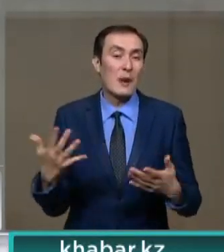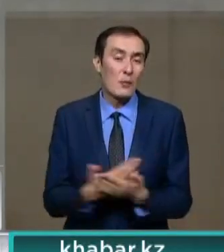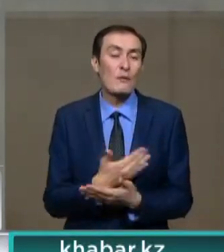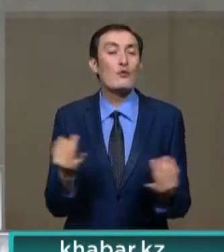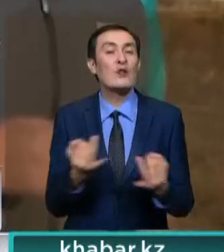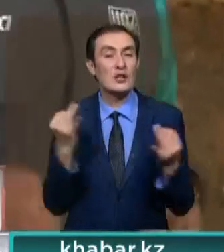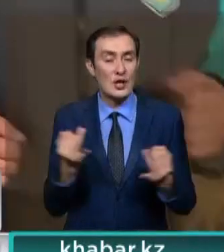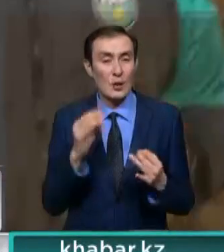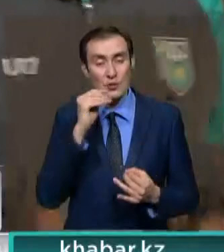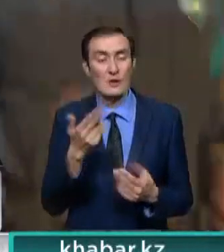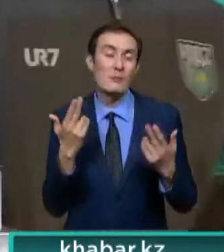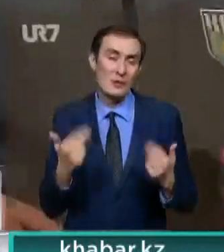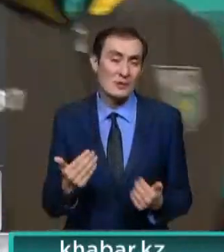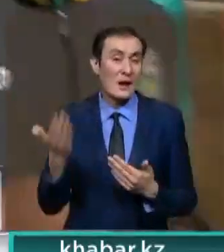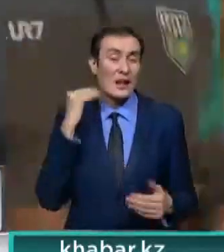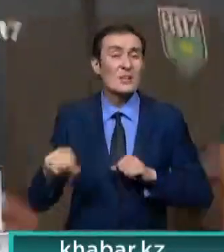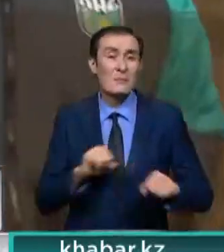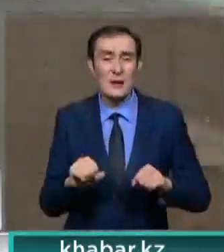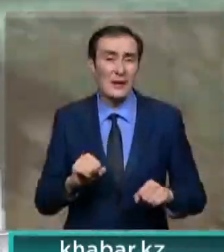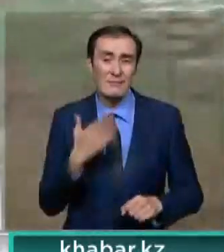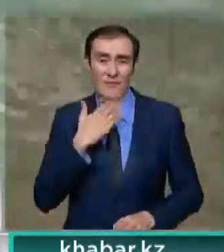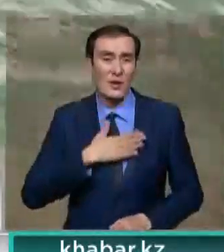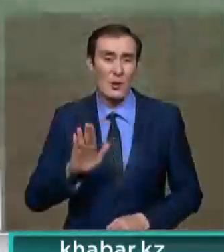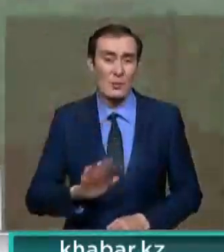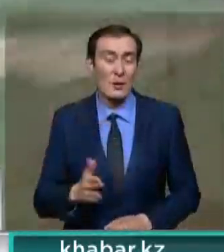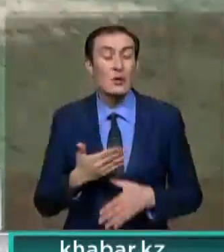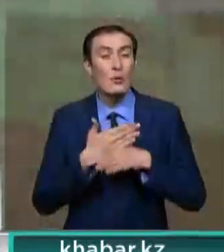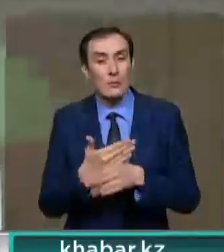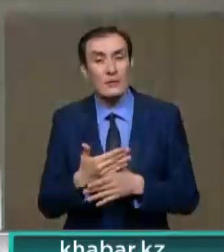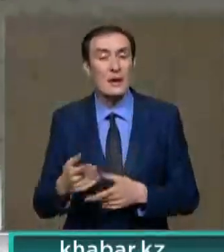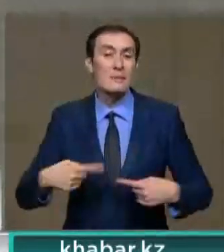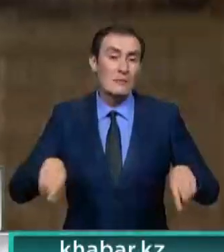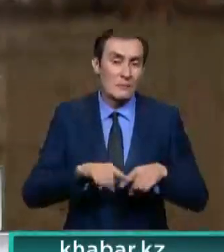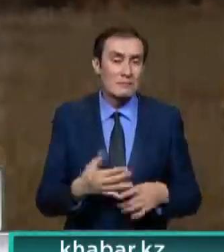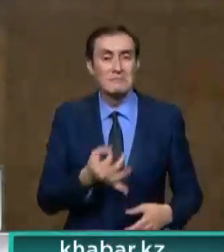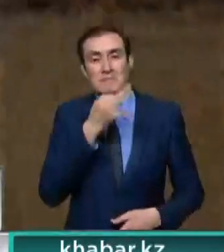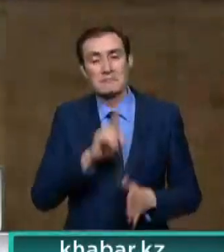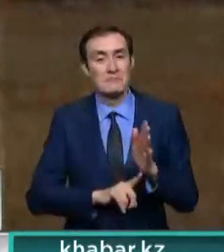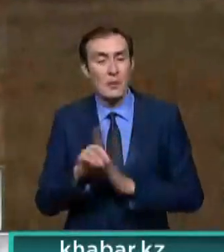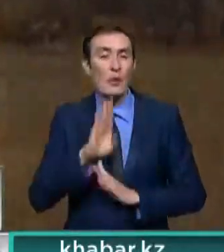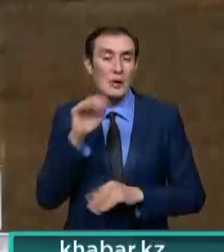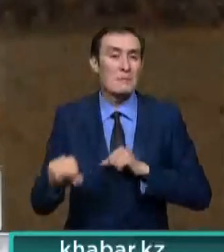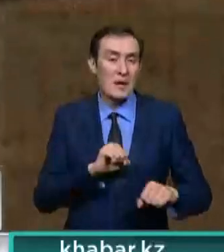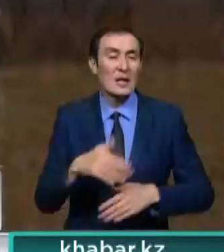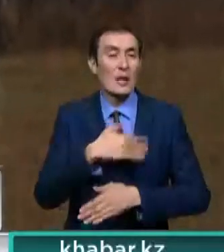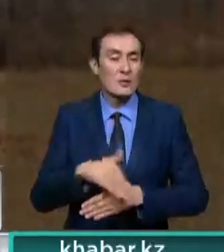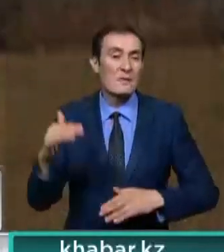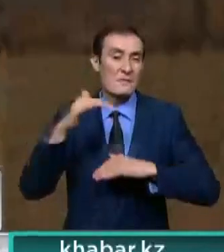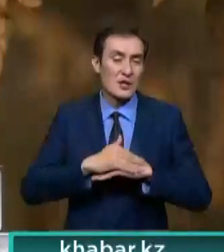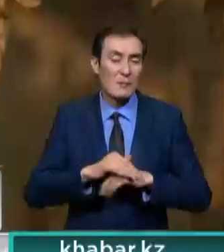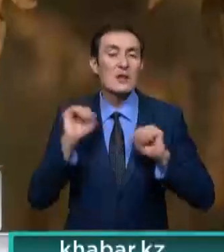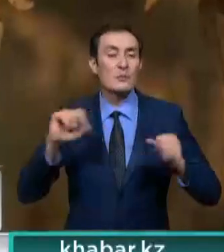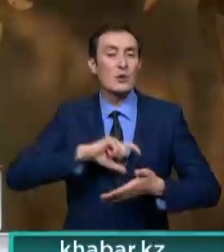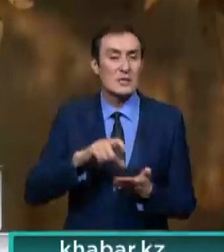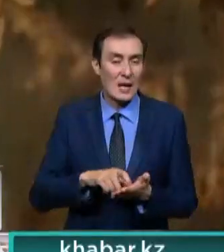новые увлечения. Мужчина признается, раньше бегать совсем не любил. Благодаря поддержке единомышленников тянулся. Сейчас по утрам бегает на улице, вечером в